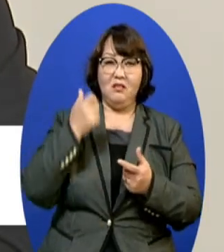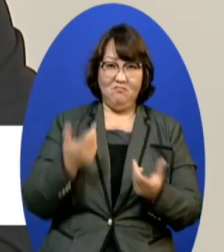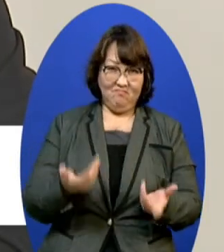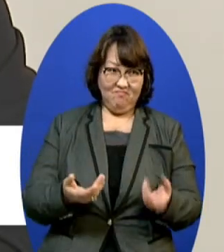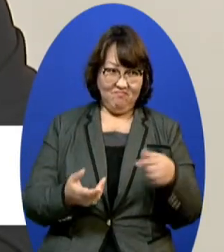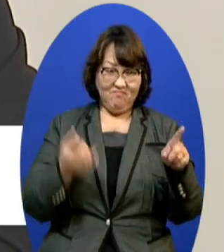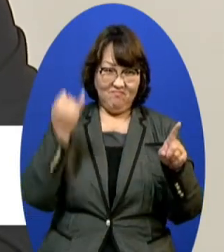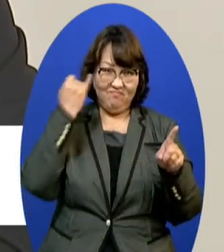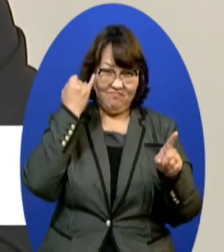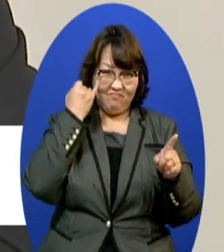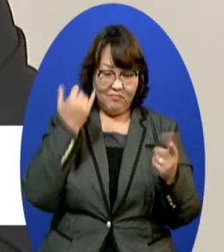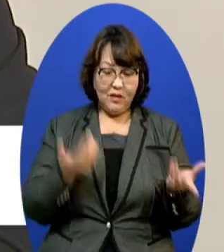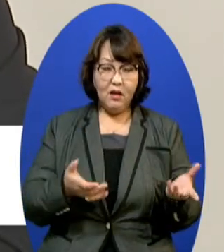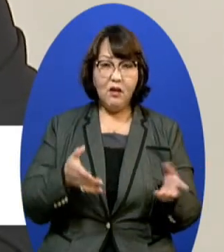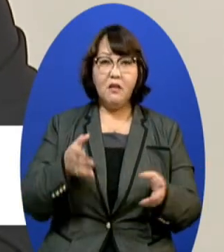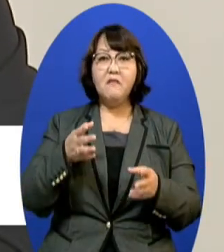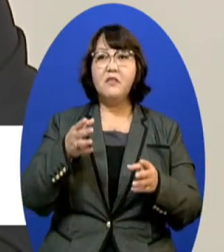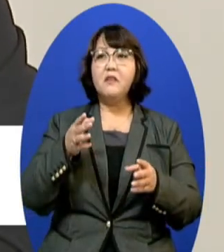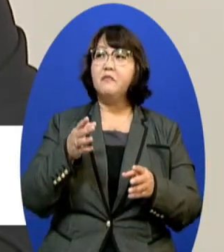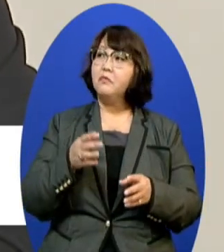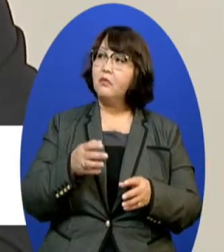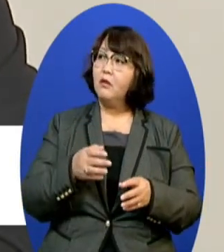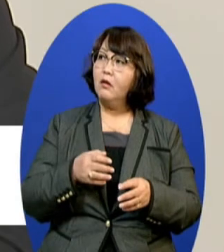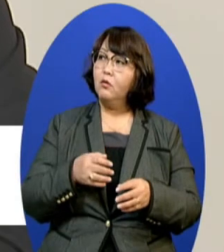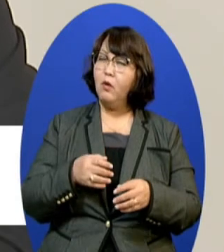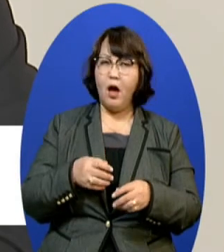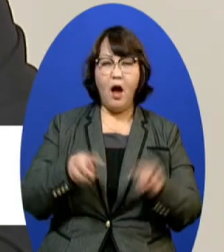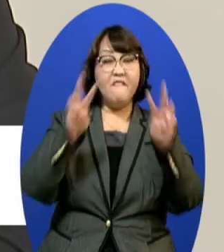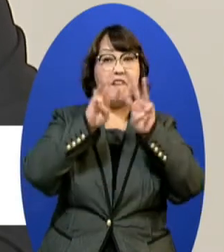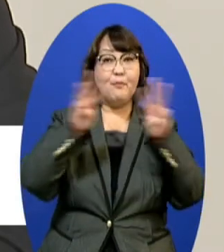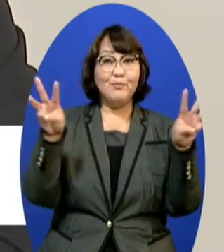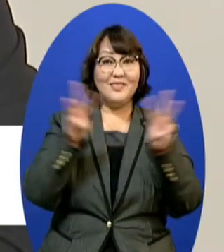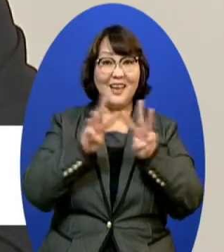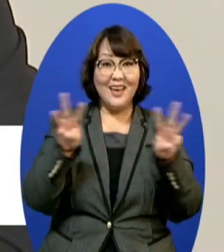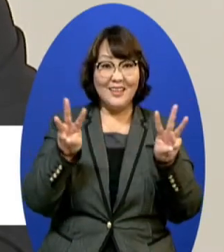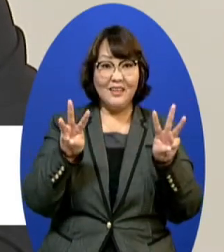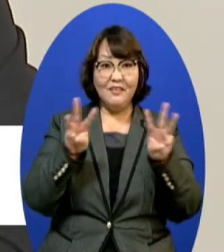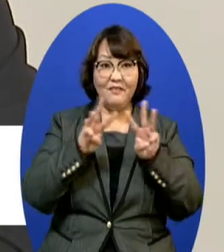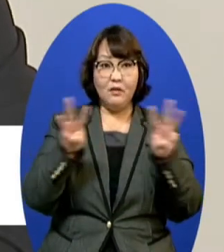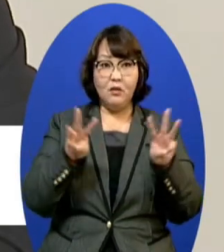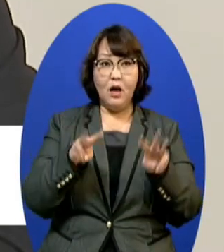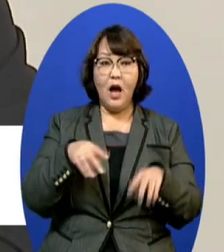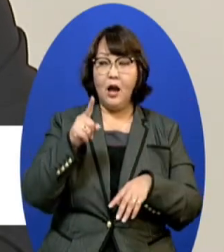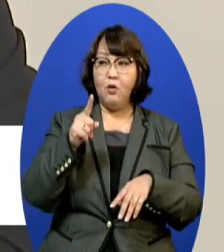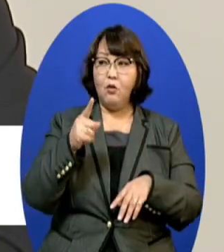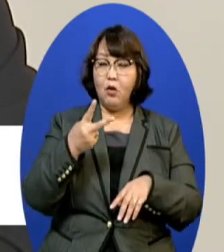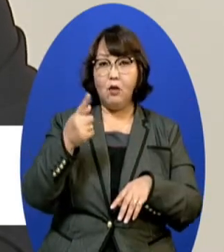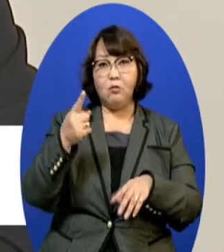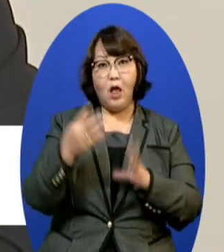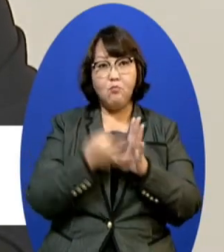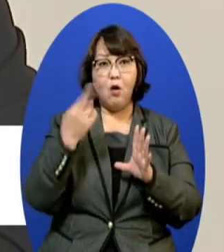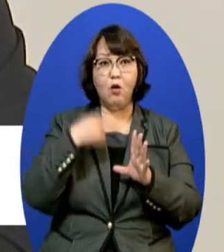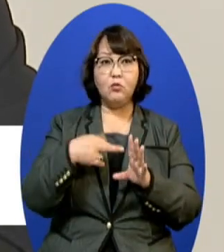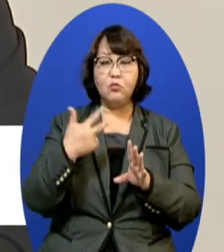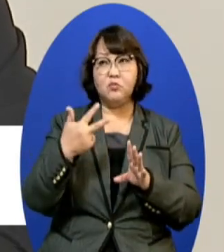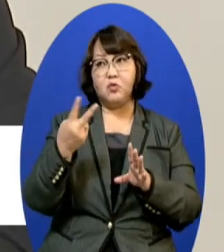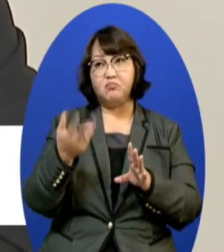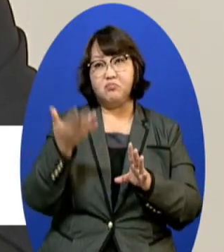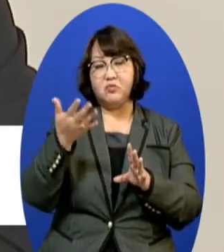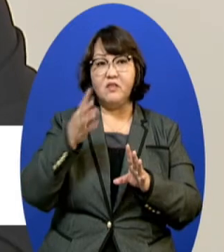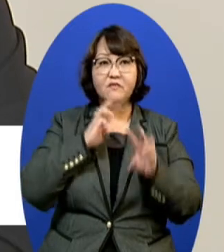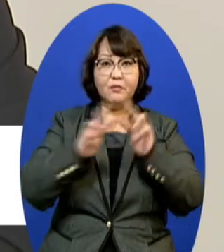бид нар 19 онд нэг 20-д вебсайт, 18 онд бол 32 вебсайтыг бол хаасан байна. Вебсайт бол тодорхой